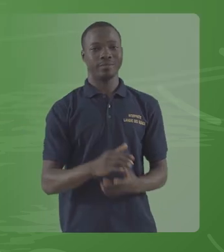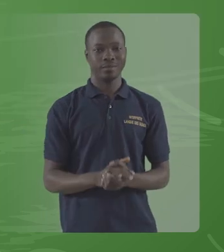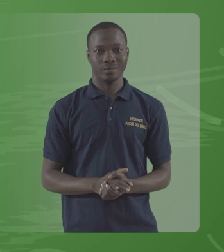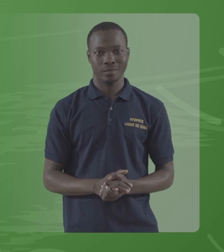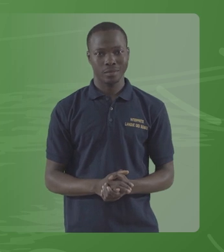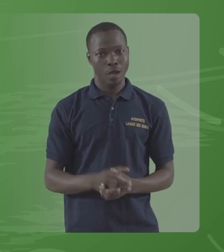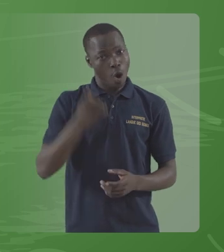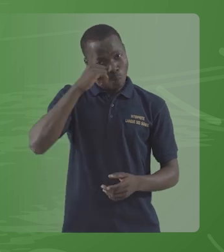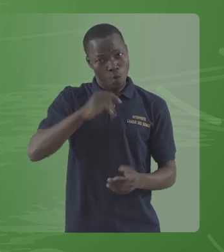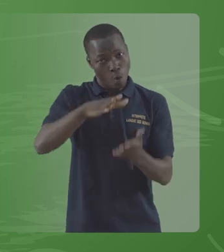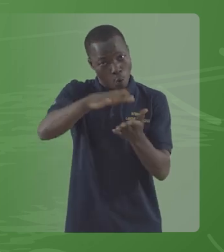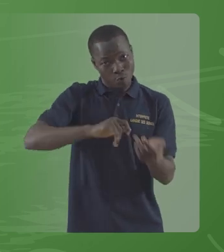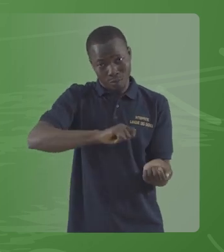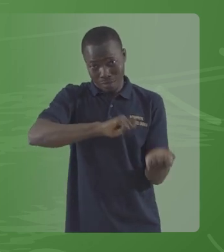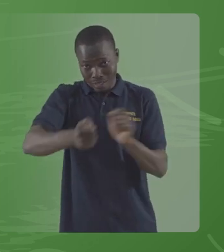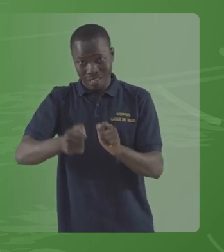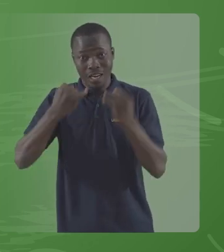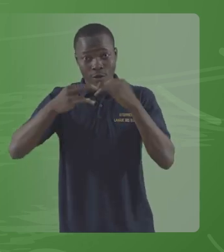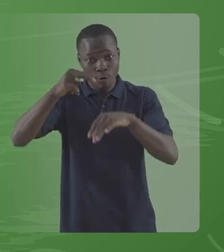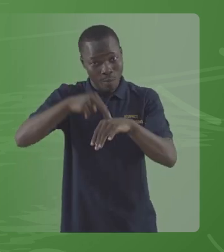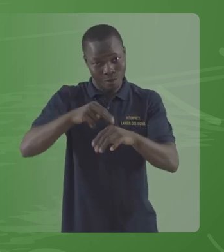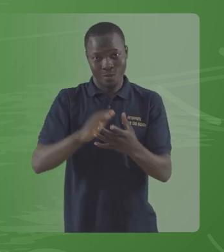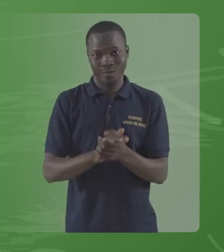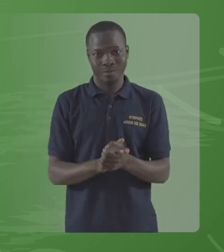CCG. Pour transcrire l'information